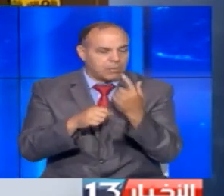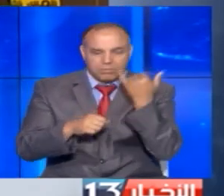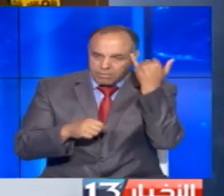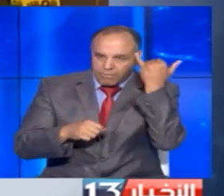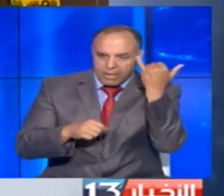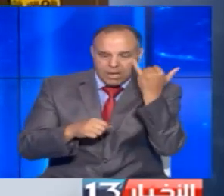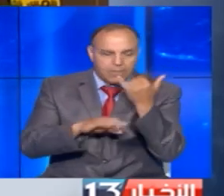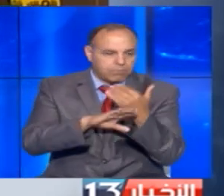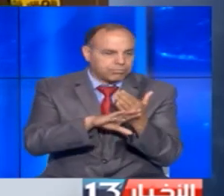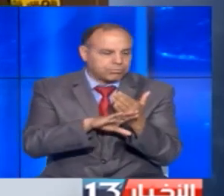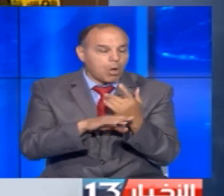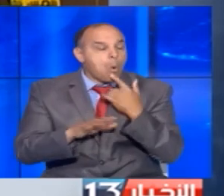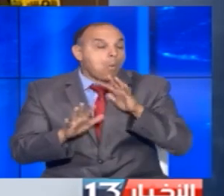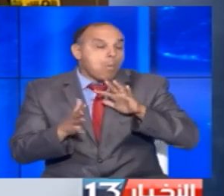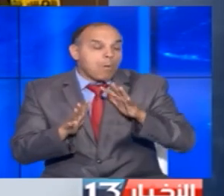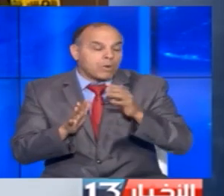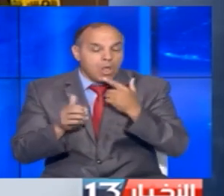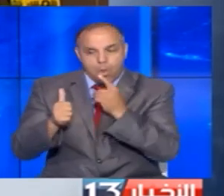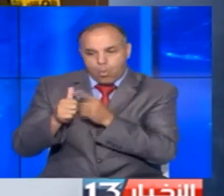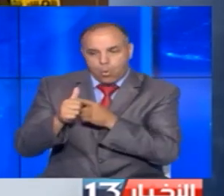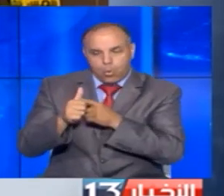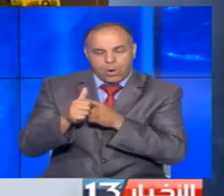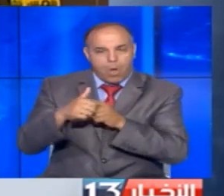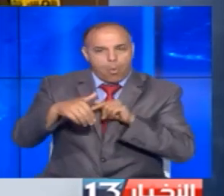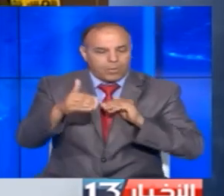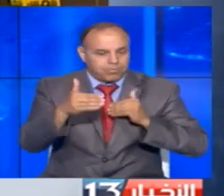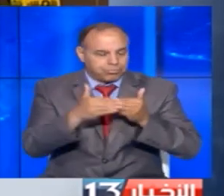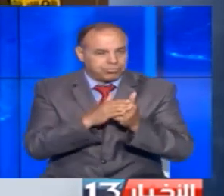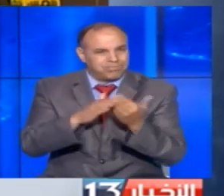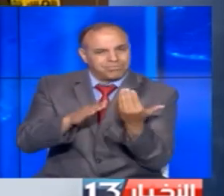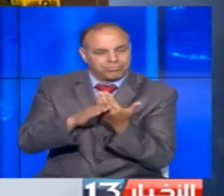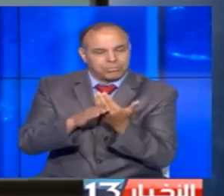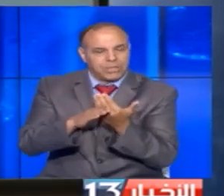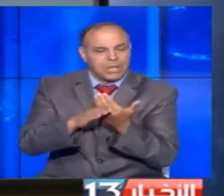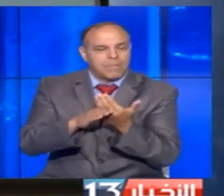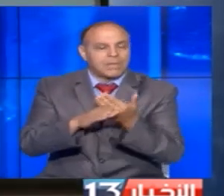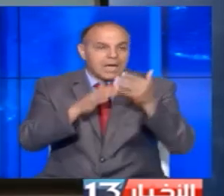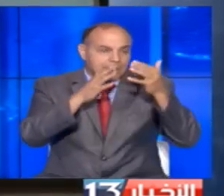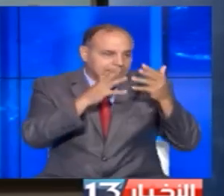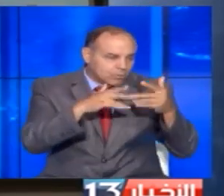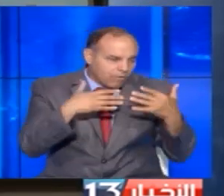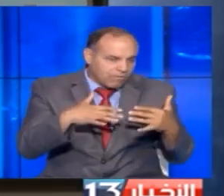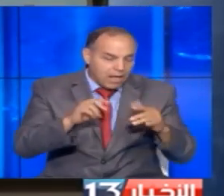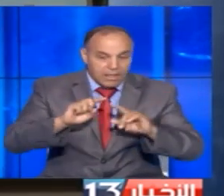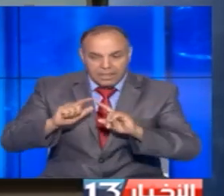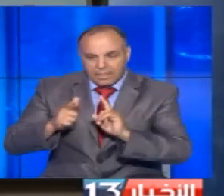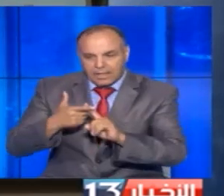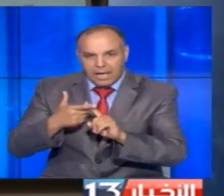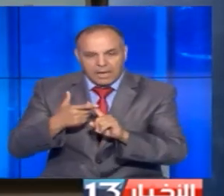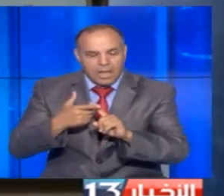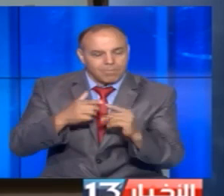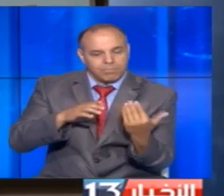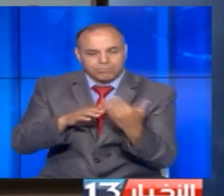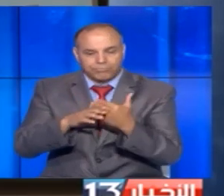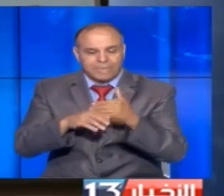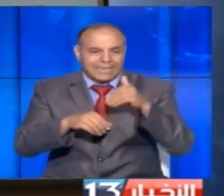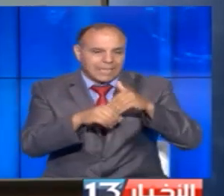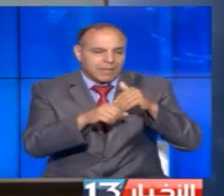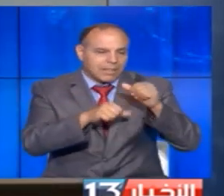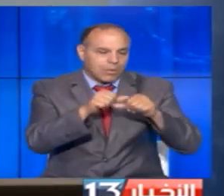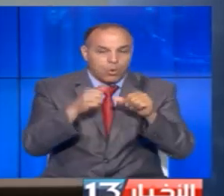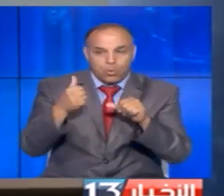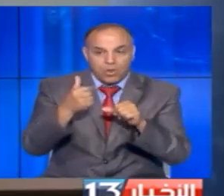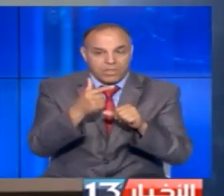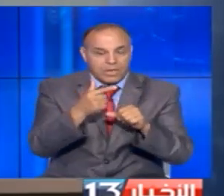لتجاوز هذه الفرضيه اولا تقصيرا جال التعون وخاصه تعلن النتائج وثانيا توحيد التعون في نتائج الدورتين